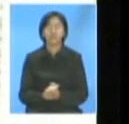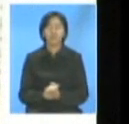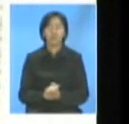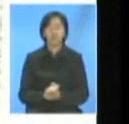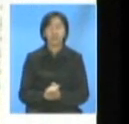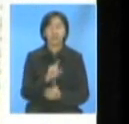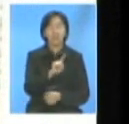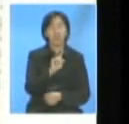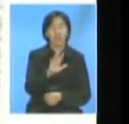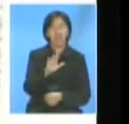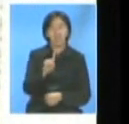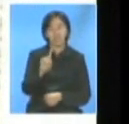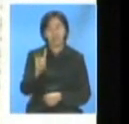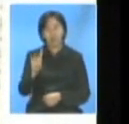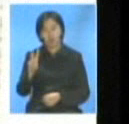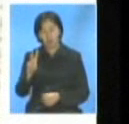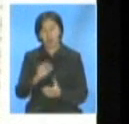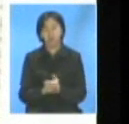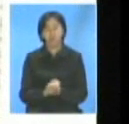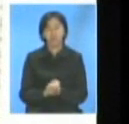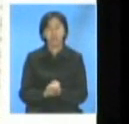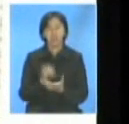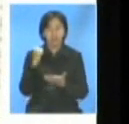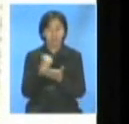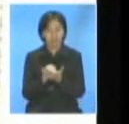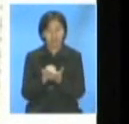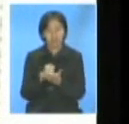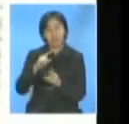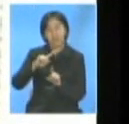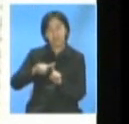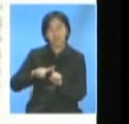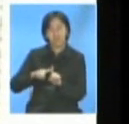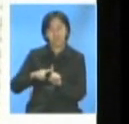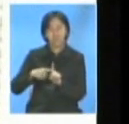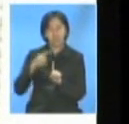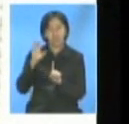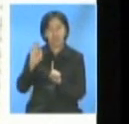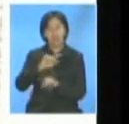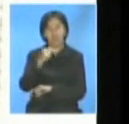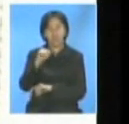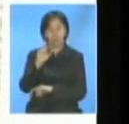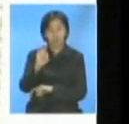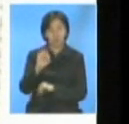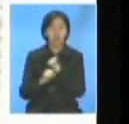15186ออกเมื่อวันที่19 เดือนกันยายน